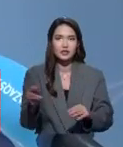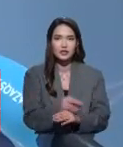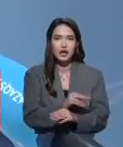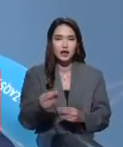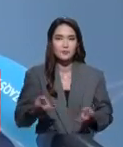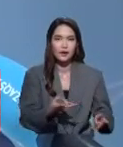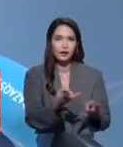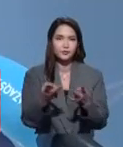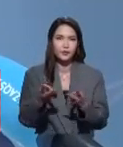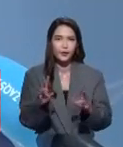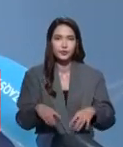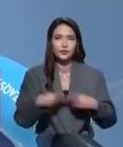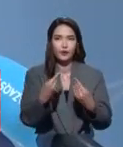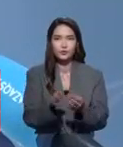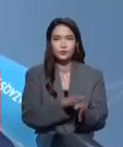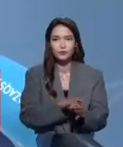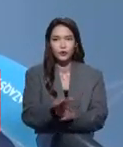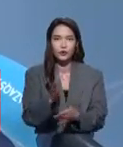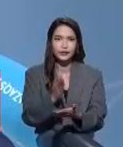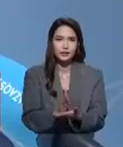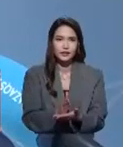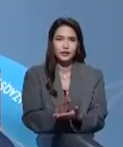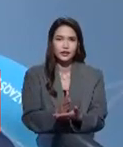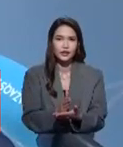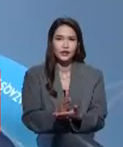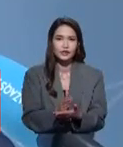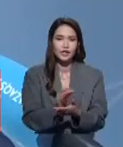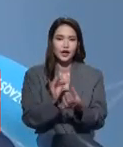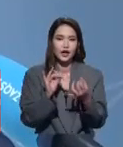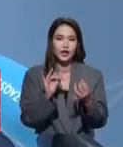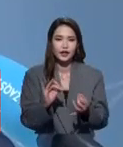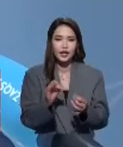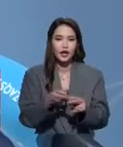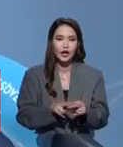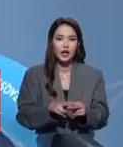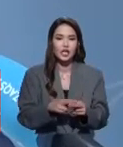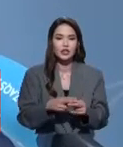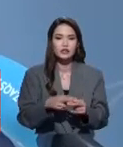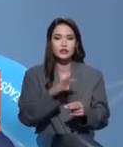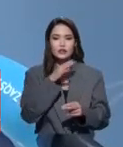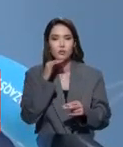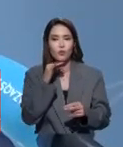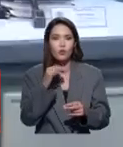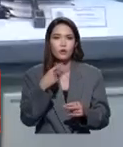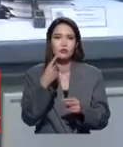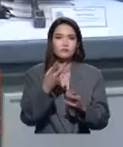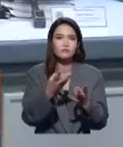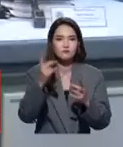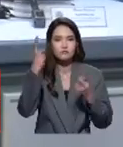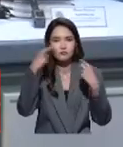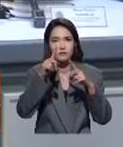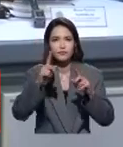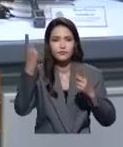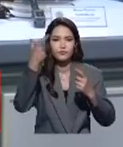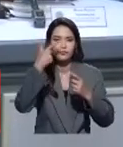авиация мамандарымен телемедицина өткізіліп, келесі емдеу бақылау тактикасын шешетін боламыз. Аталмыш іс